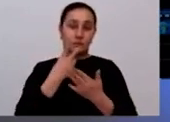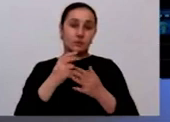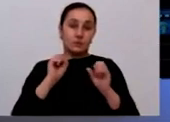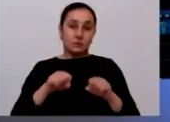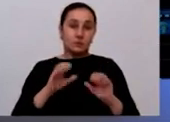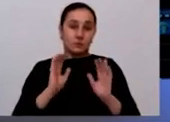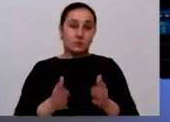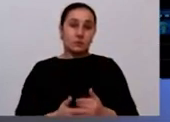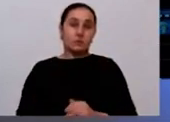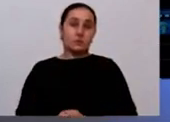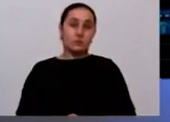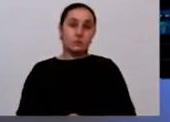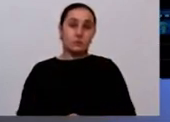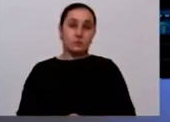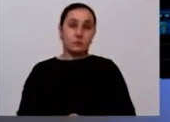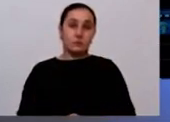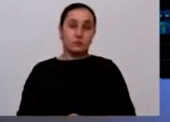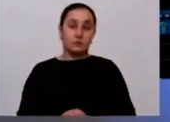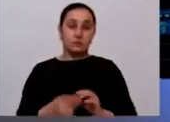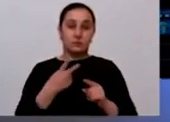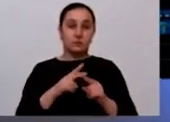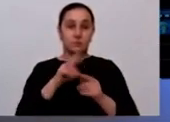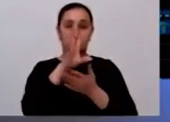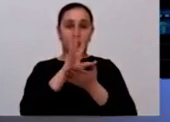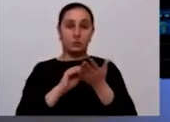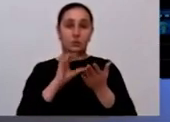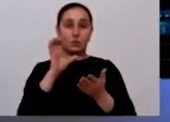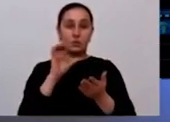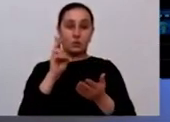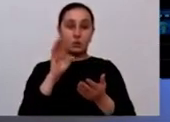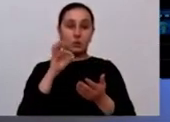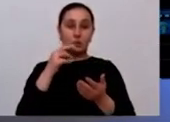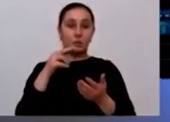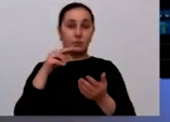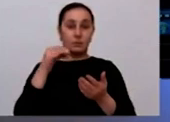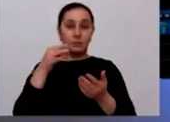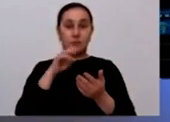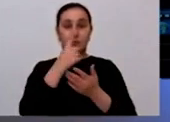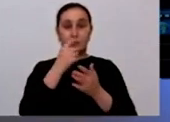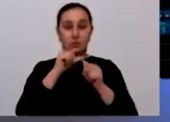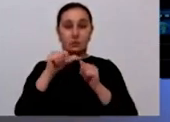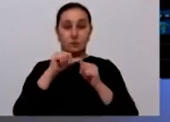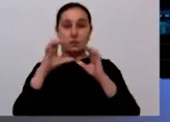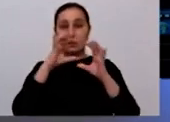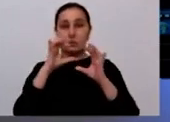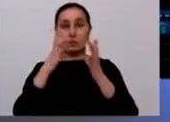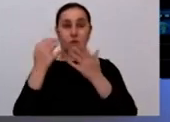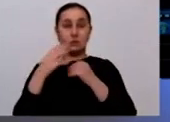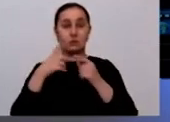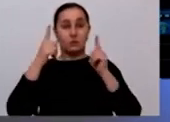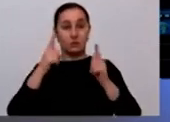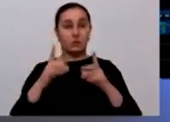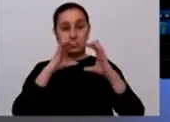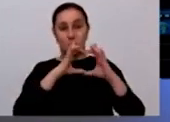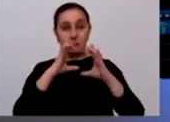mumkin bo'ladi. Endi bundan biz nusxa olamiz. Har bir aylanani alohida chizib o'tirmaymiz. Tayyor